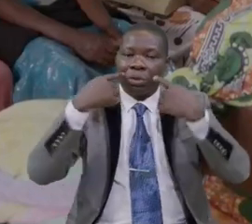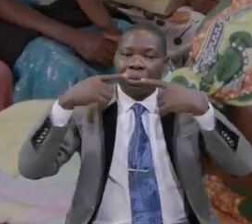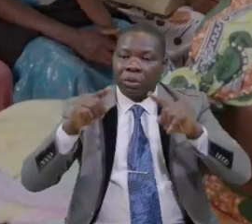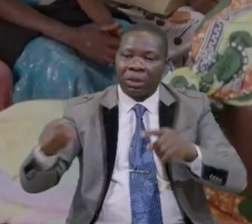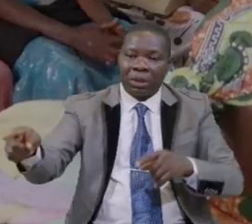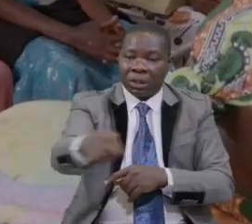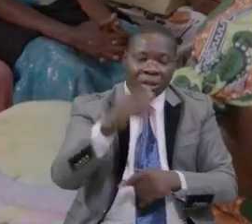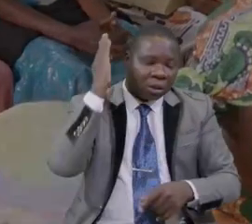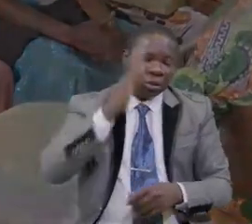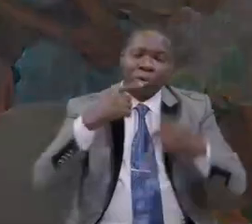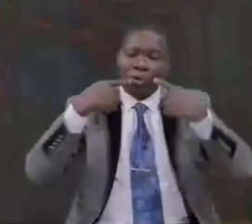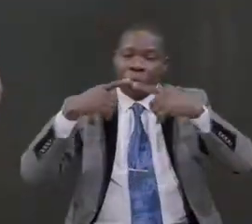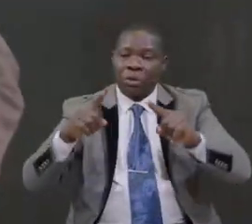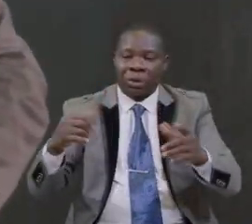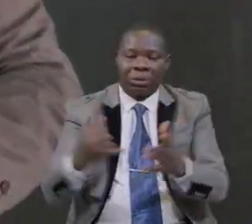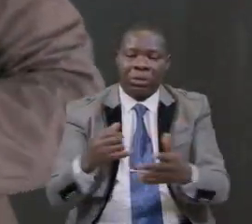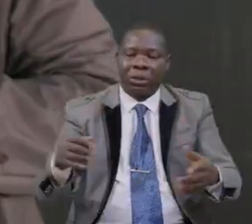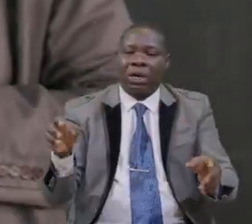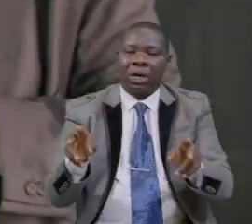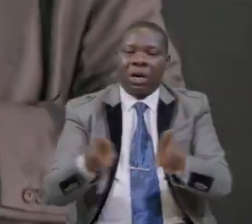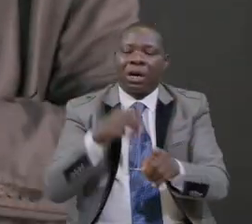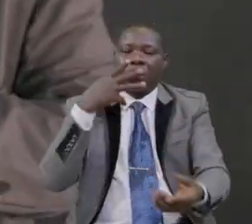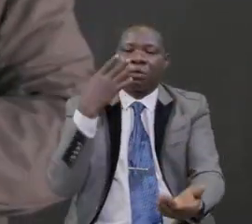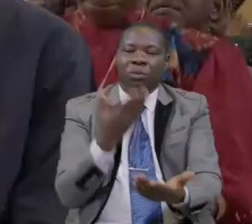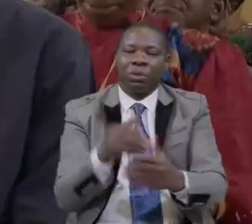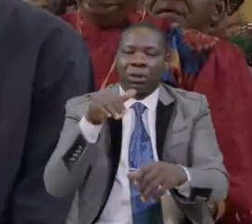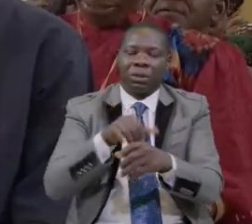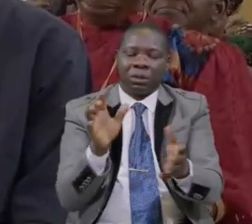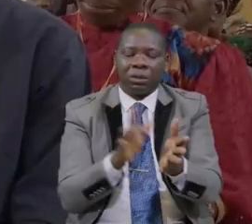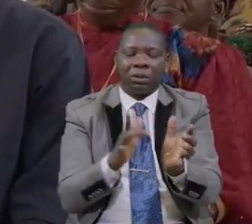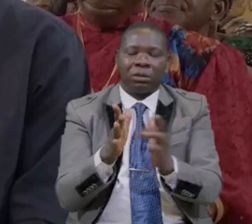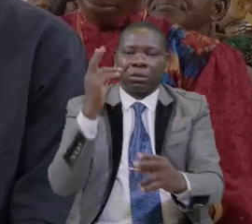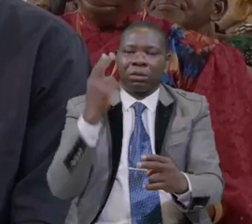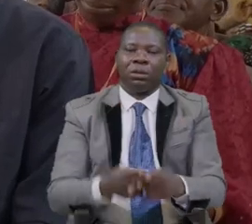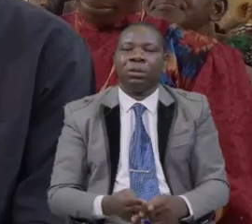le proclameront au nom de Jésus.